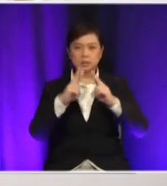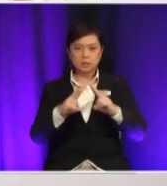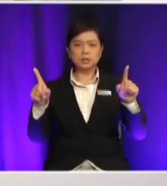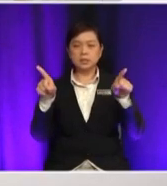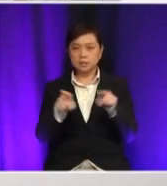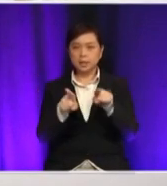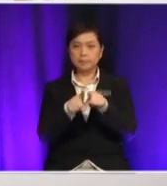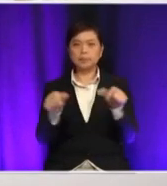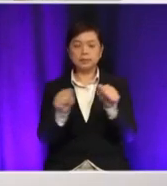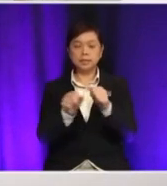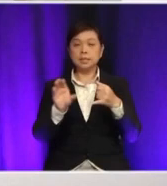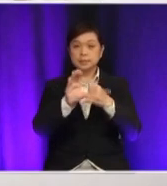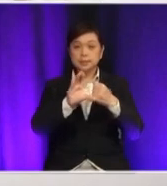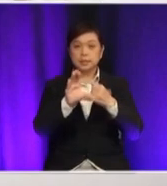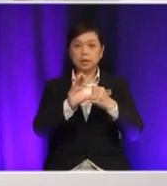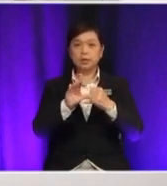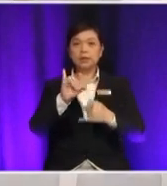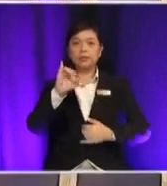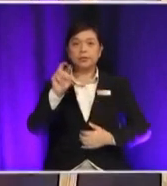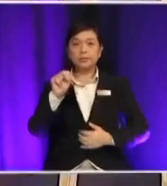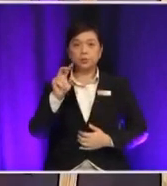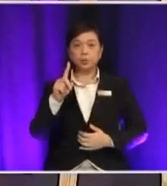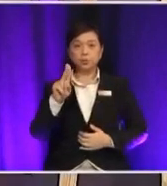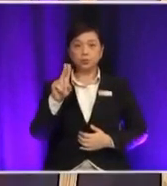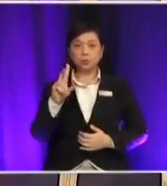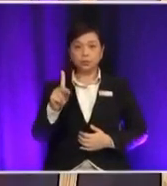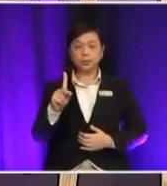genetiknya sama Oke meiosis